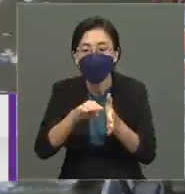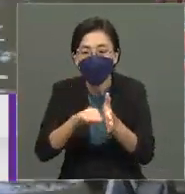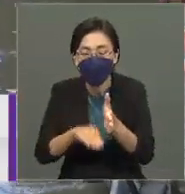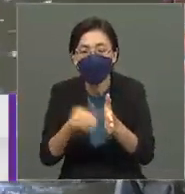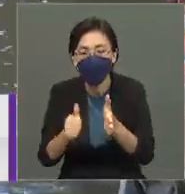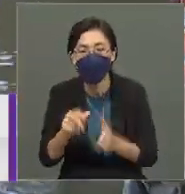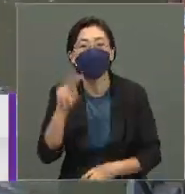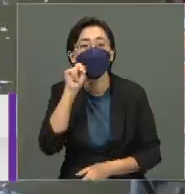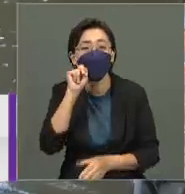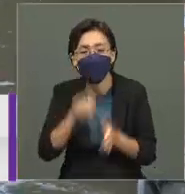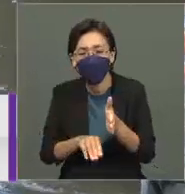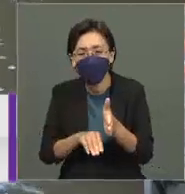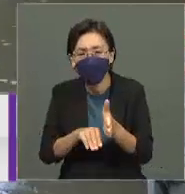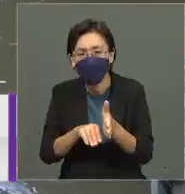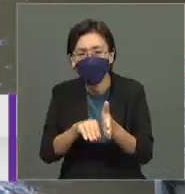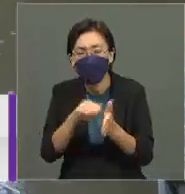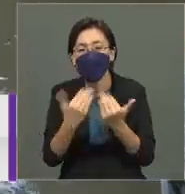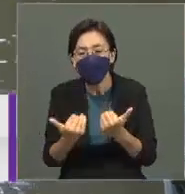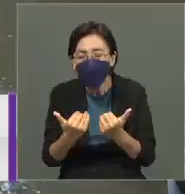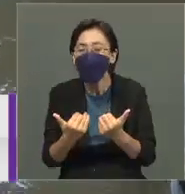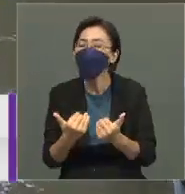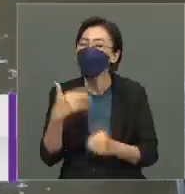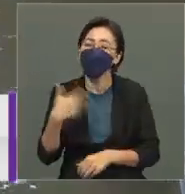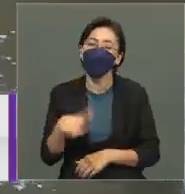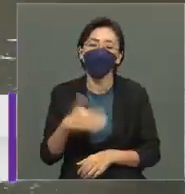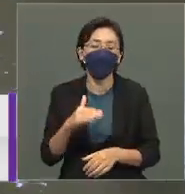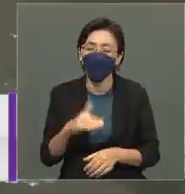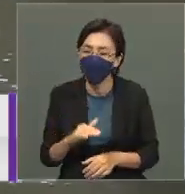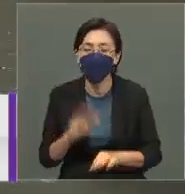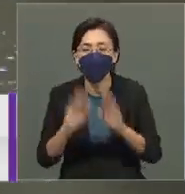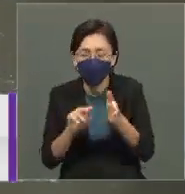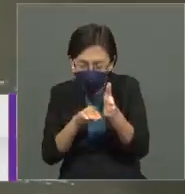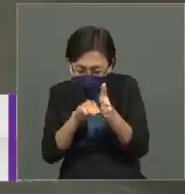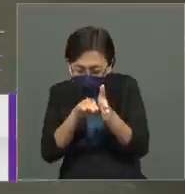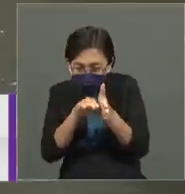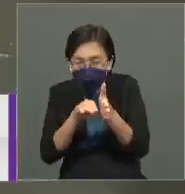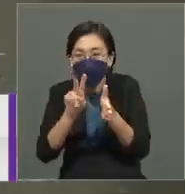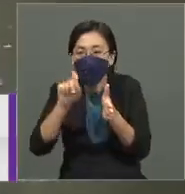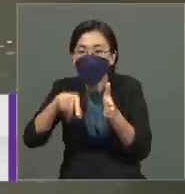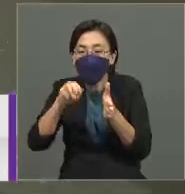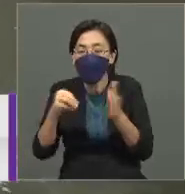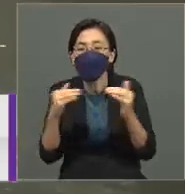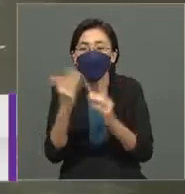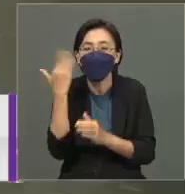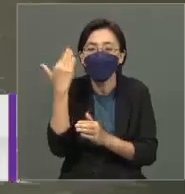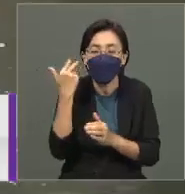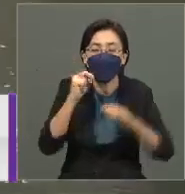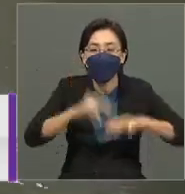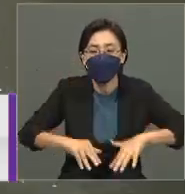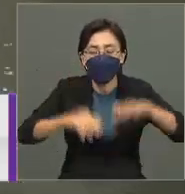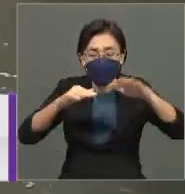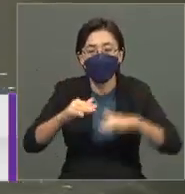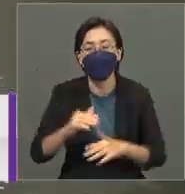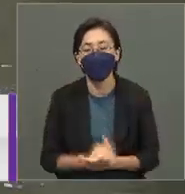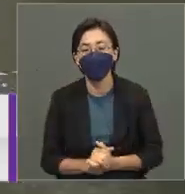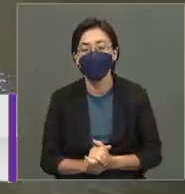น้ำที่เพิ่มขึ้นวันนี้นะครับเกือบเท่าของเดิมแล้วนะครับอีกประมาณสัก2เซนติเมตรหลังจากนี้นะครับชาวบ้านกังวลว่าน้ำที่ท่วม